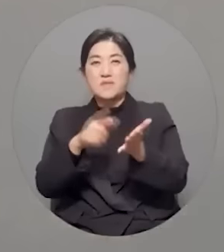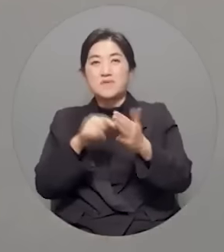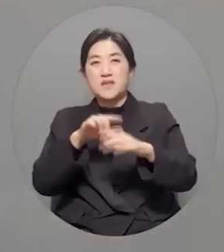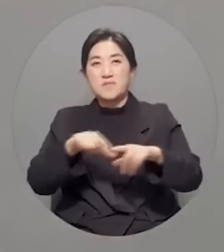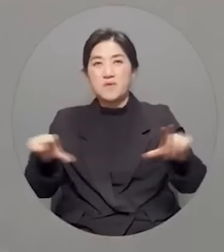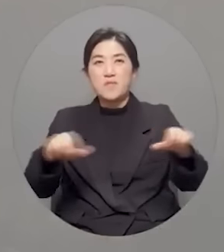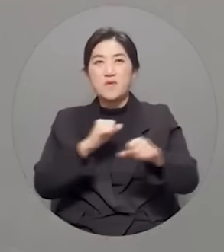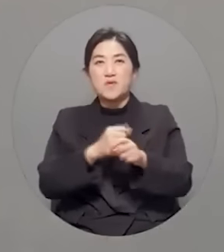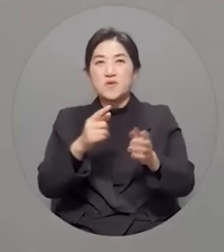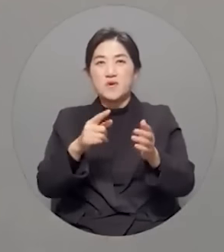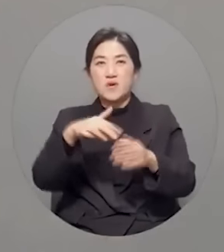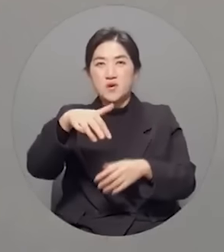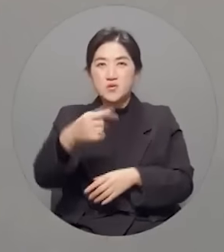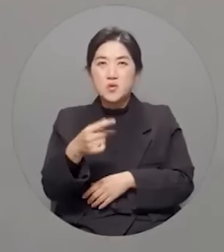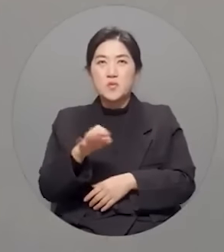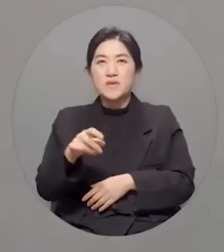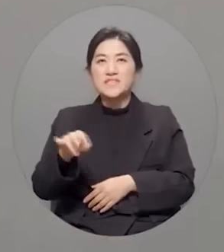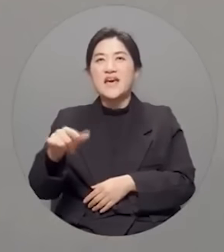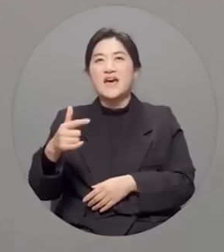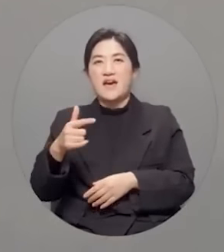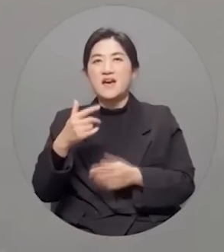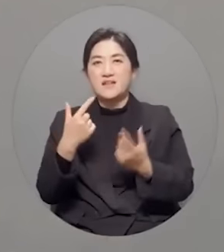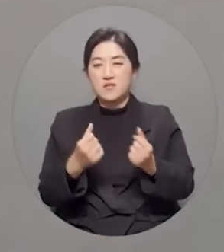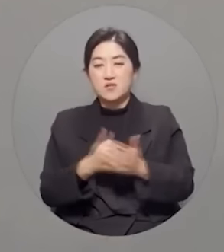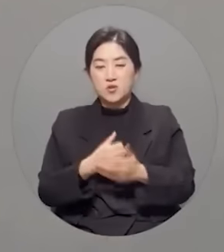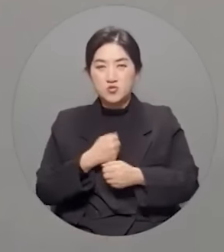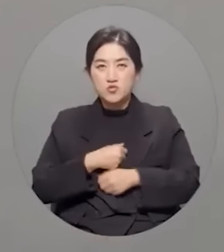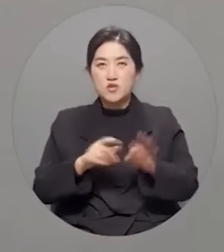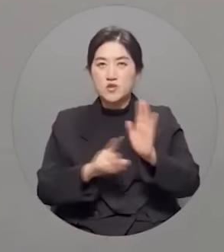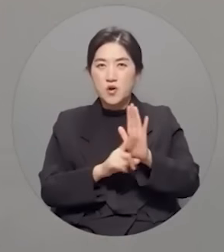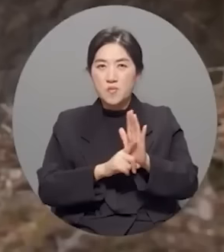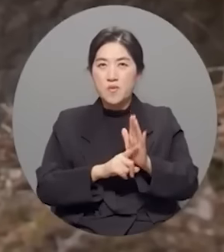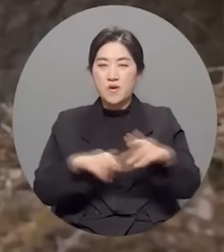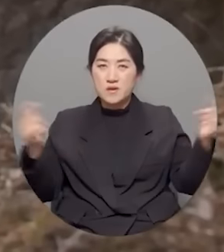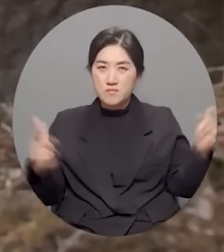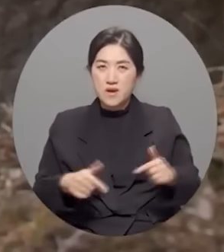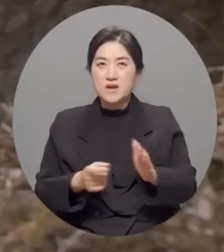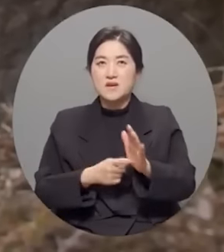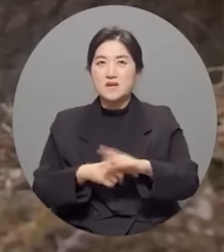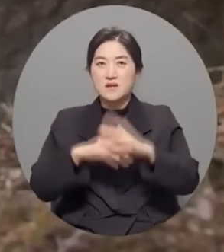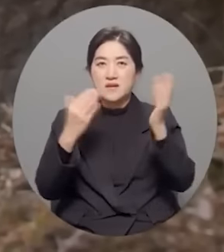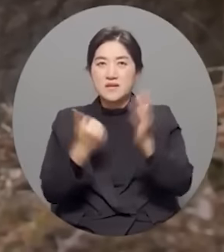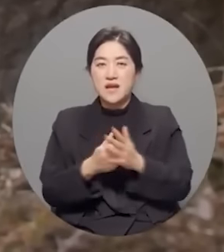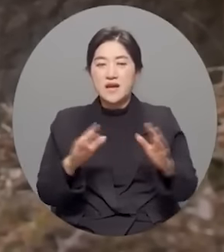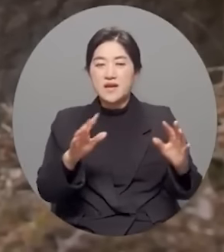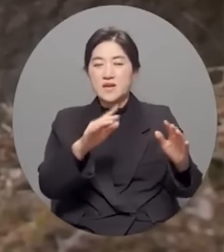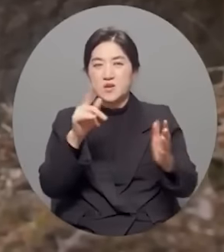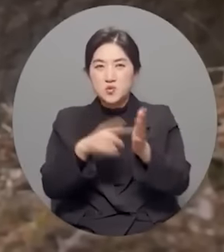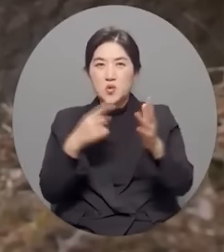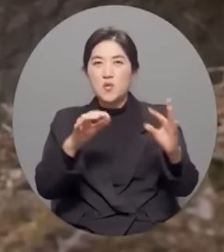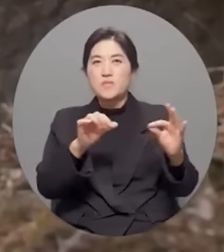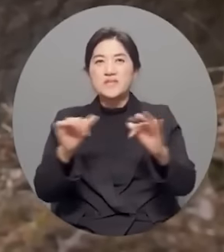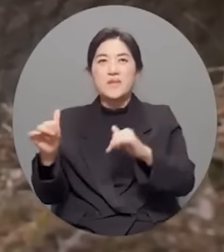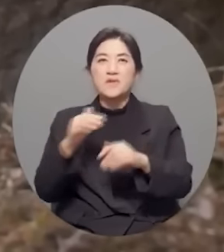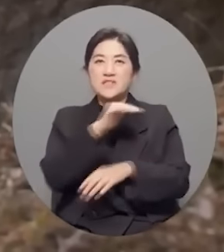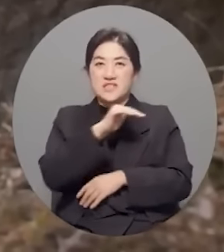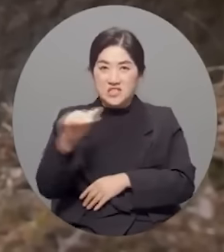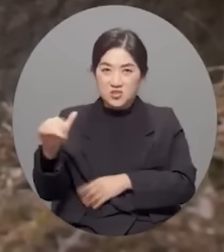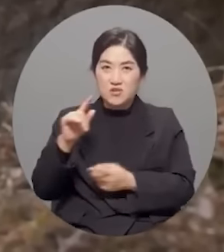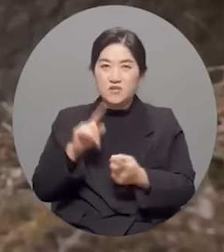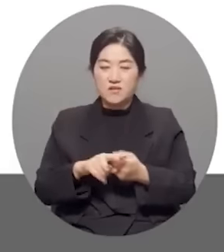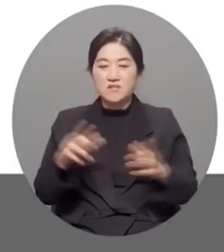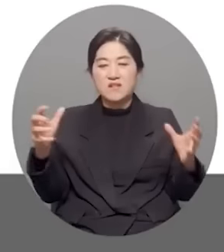초미세먼지를 의미하고 주의보나 경보 비상 저감 조치 등도 초미세먼지 기준이기 때문에이를